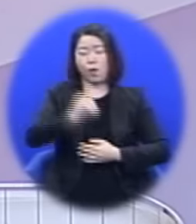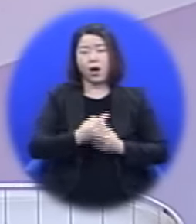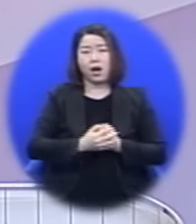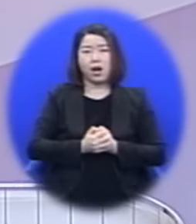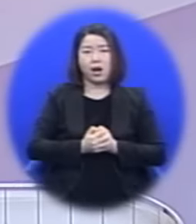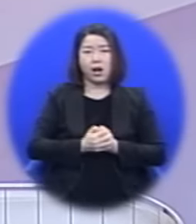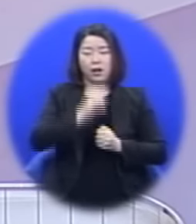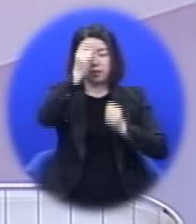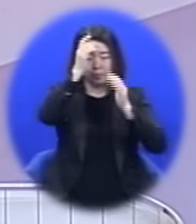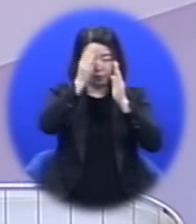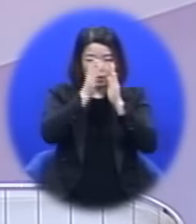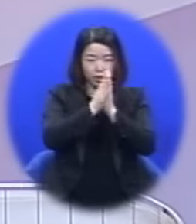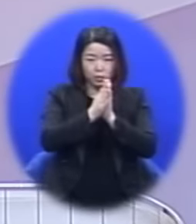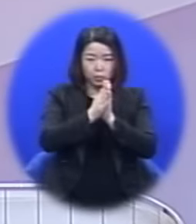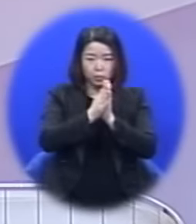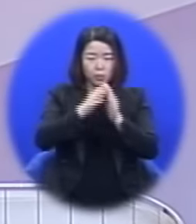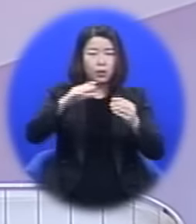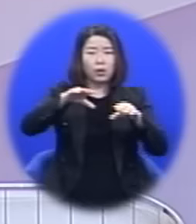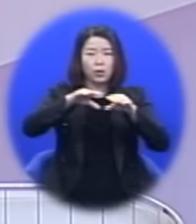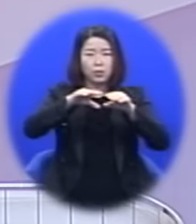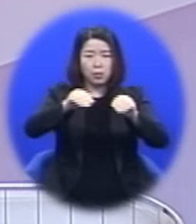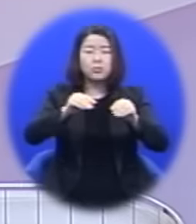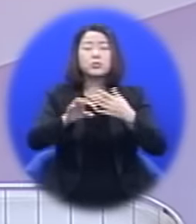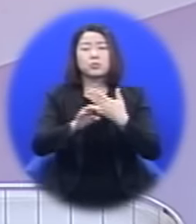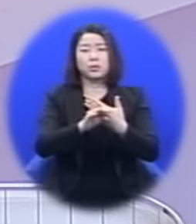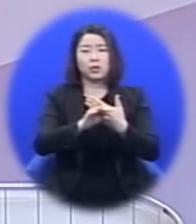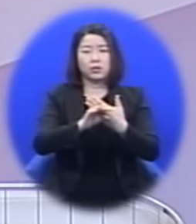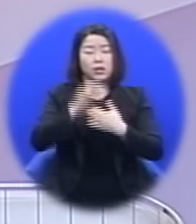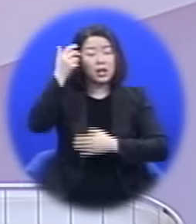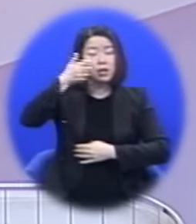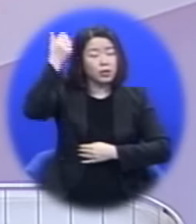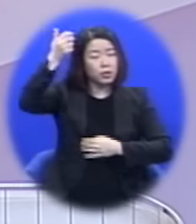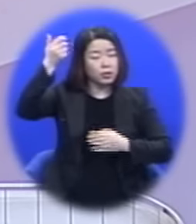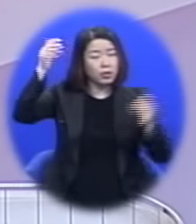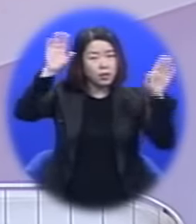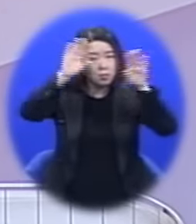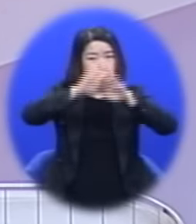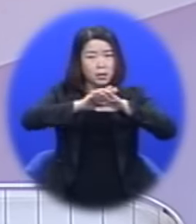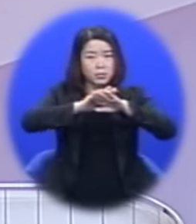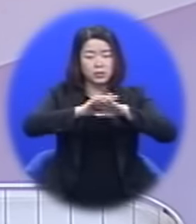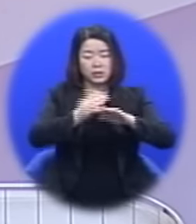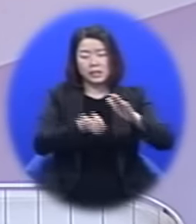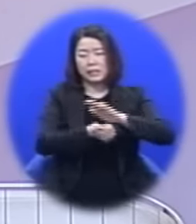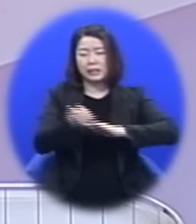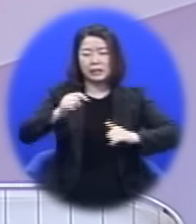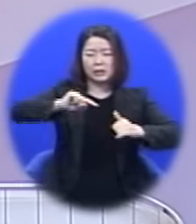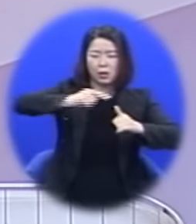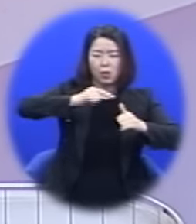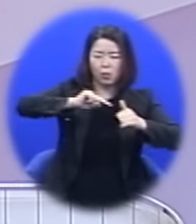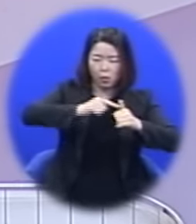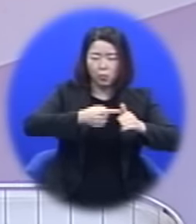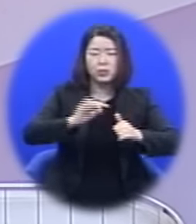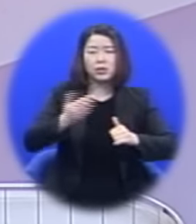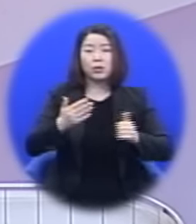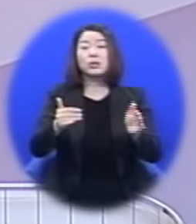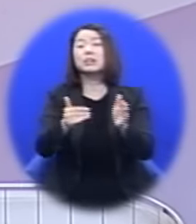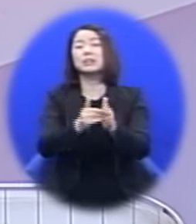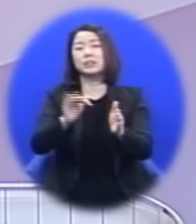기도를 놓치면 그러면 영혼의 밤은 희망 고문이 되어버리고 끝나버리고